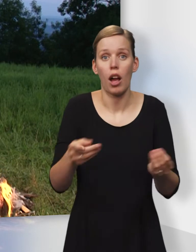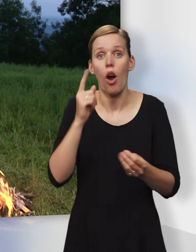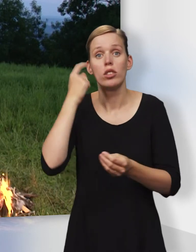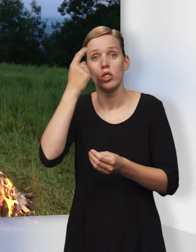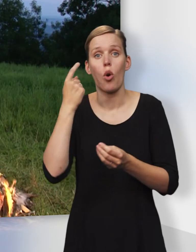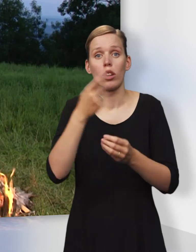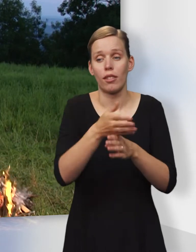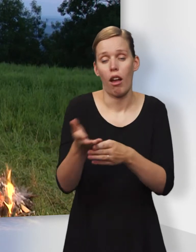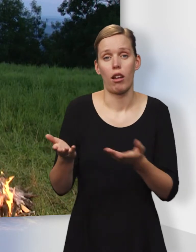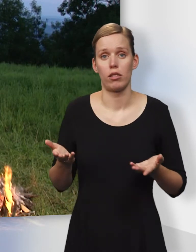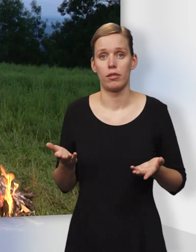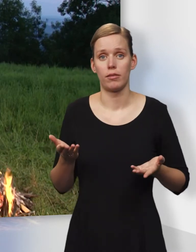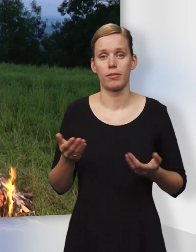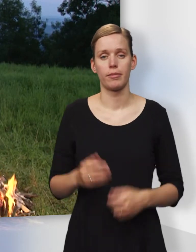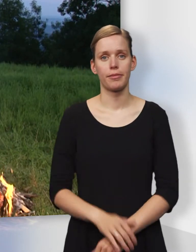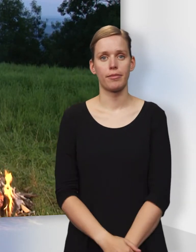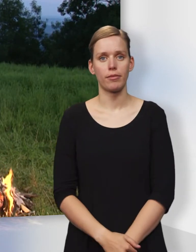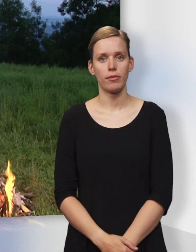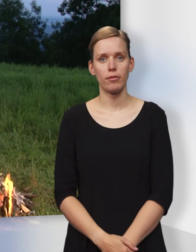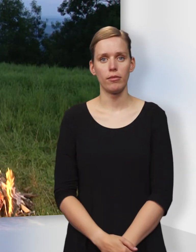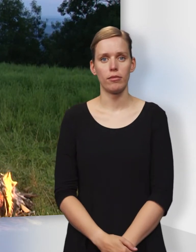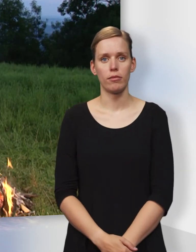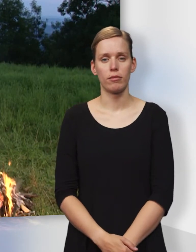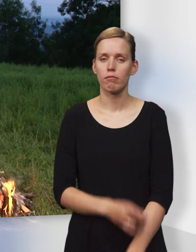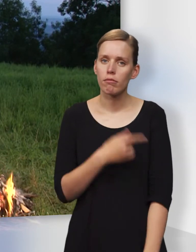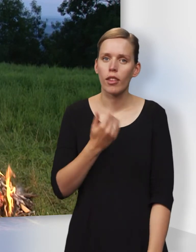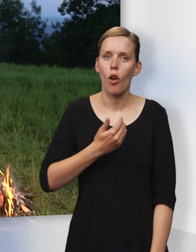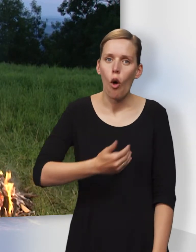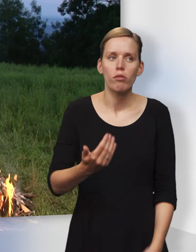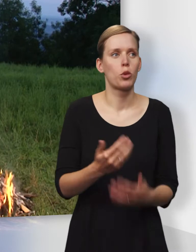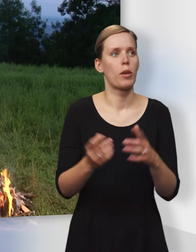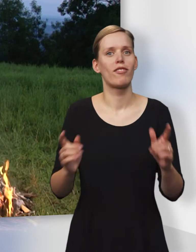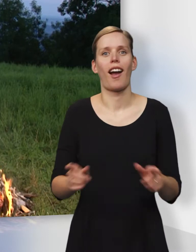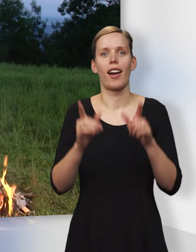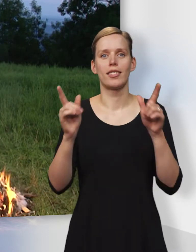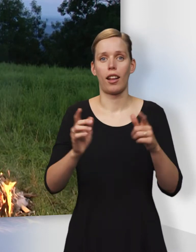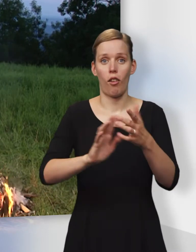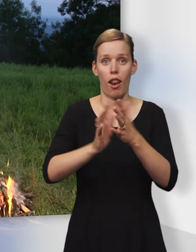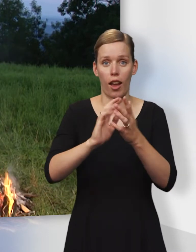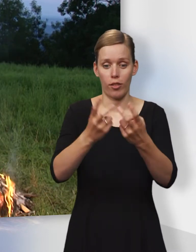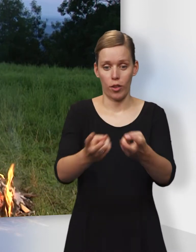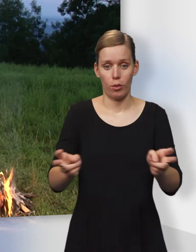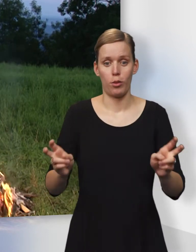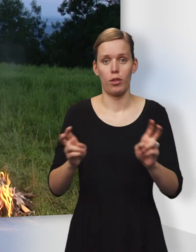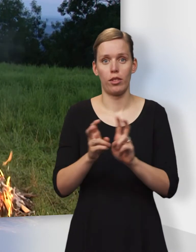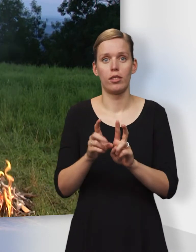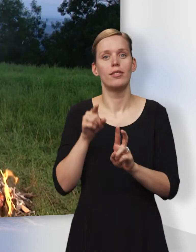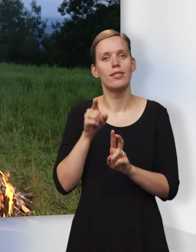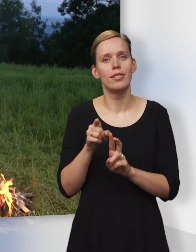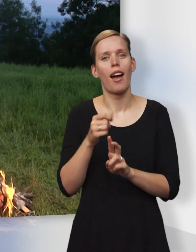Wie oft haben wir schon am Lagerfeuer, zum Beispiel bei Freizeiten, mit einem ganz